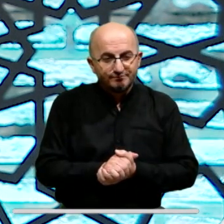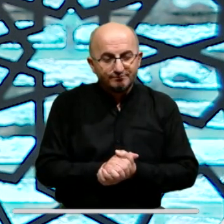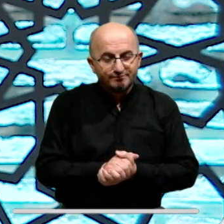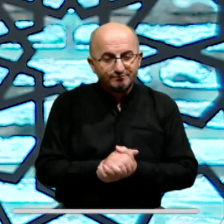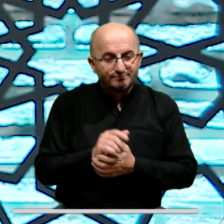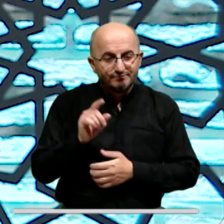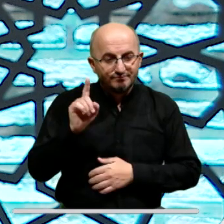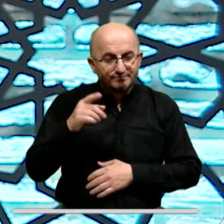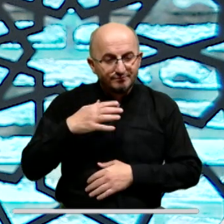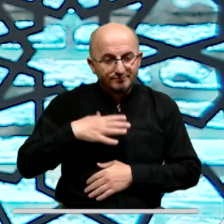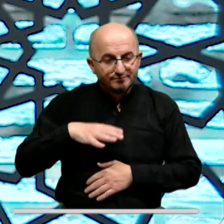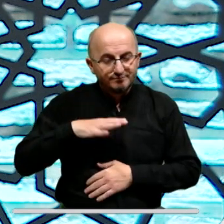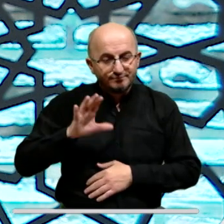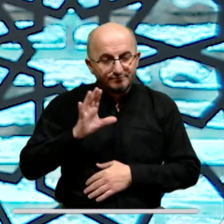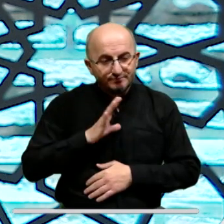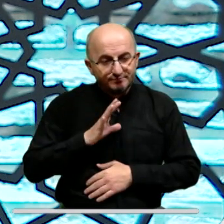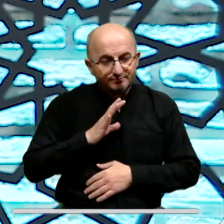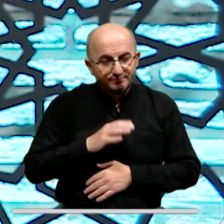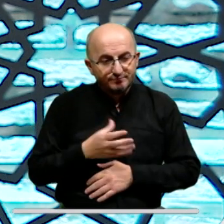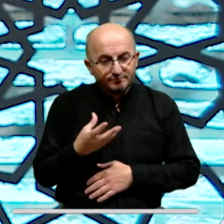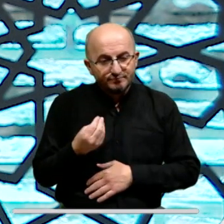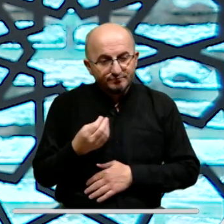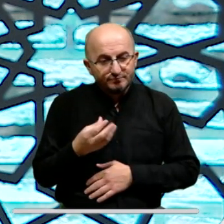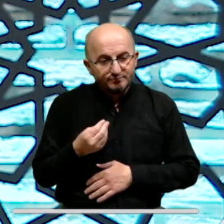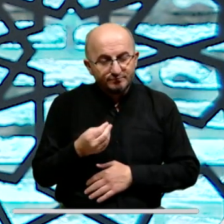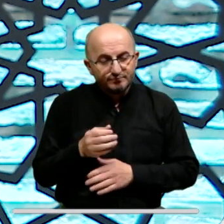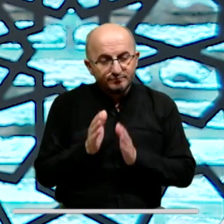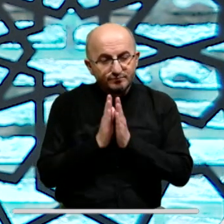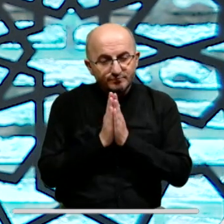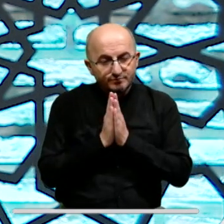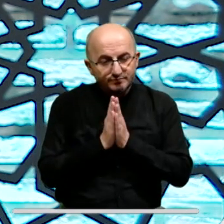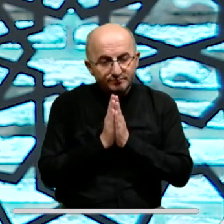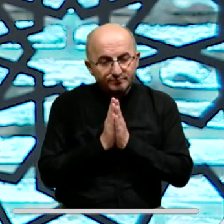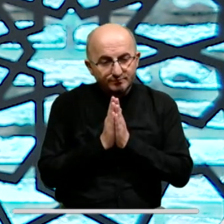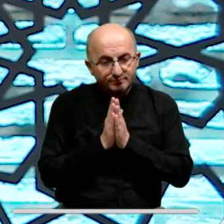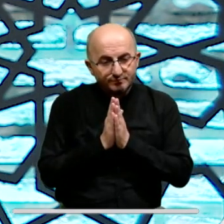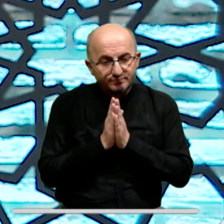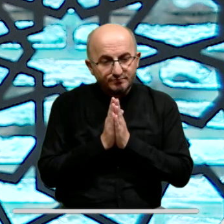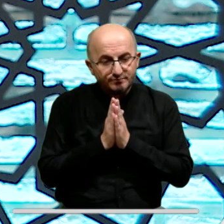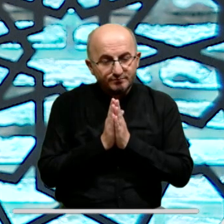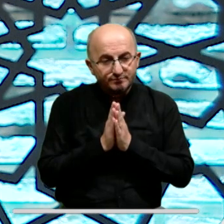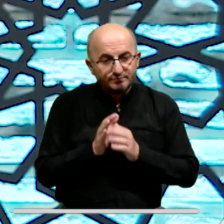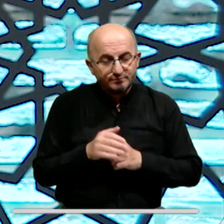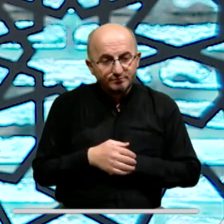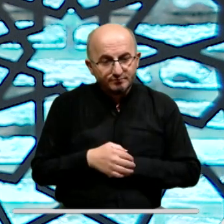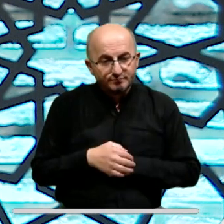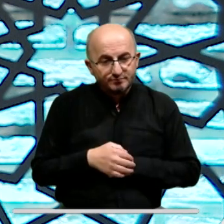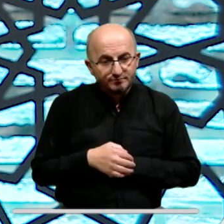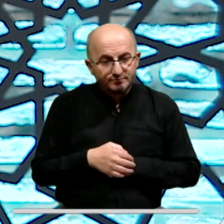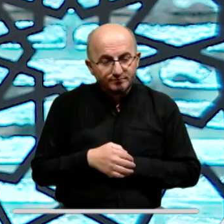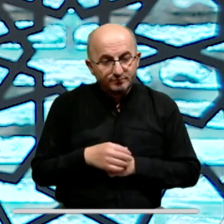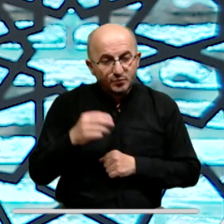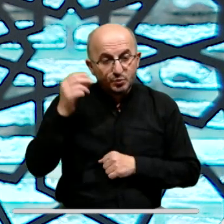istirhamım, arzum var. Buyurun efendim. Çok üzül dilerim. Hanım Demas hastalığı. Evet.